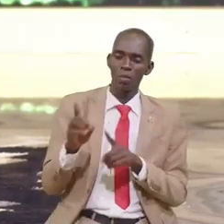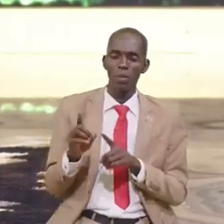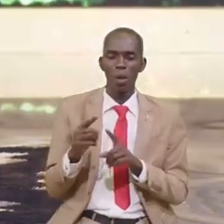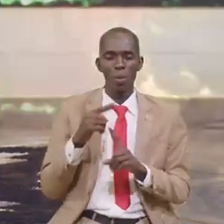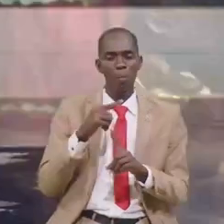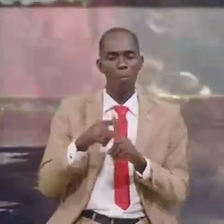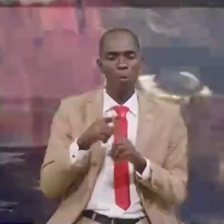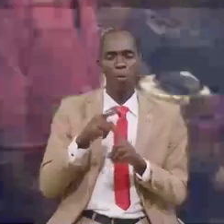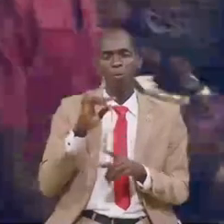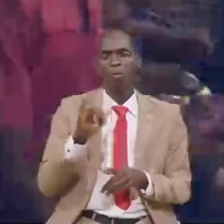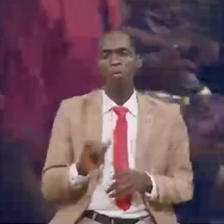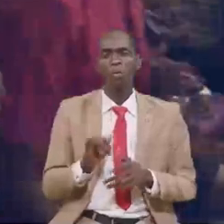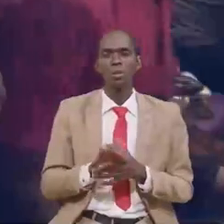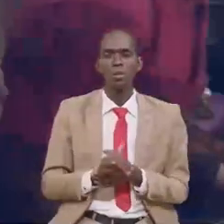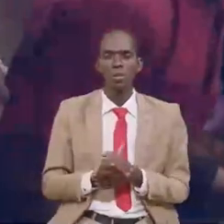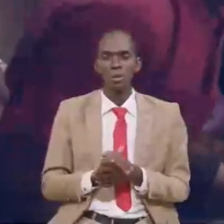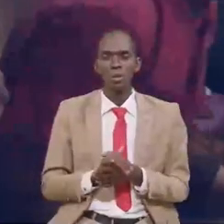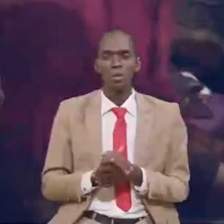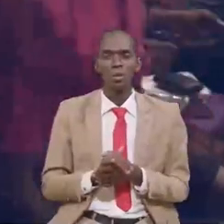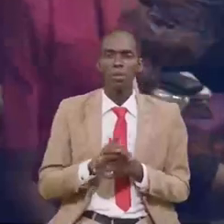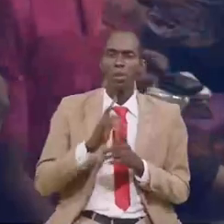répondez positivement.